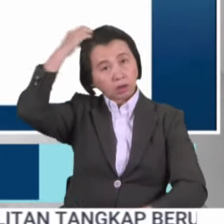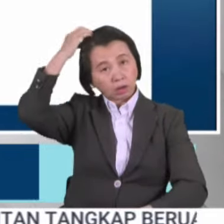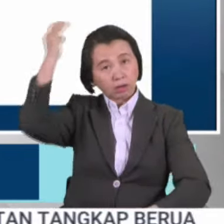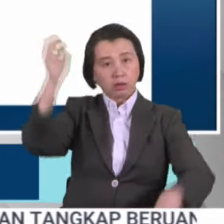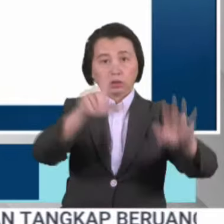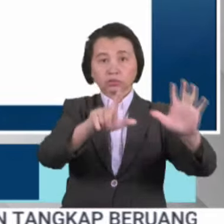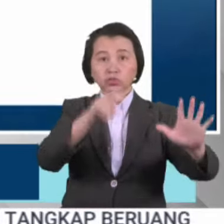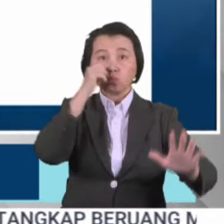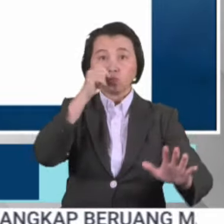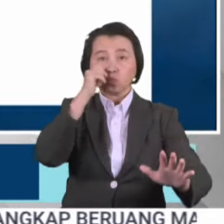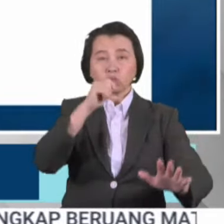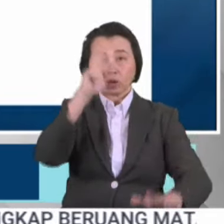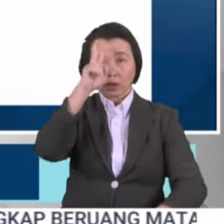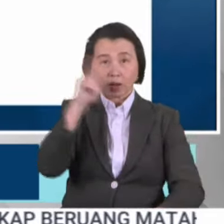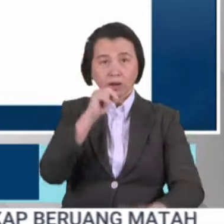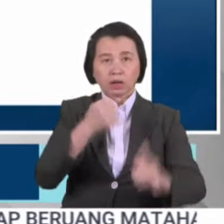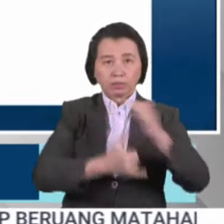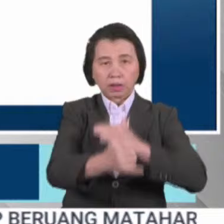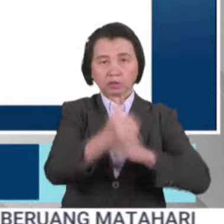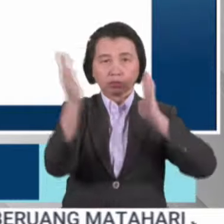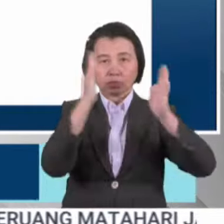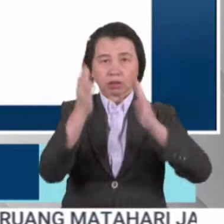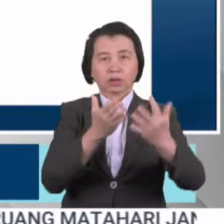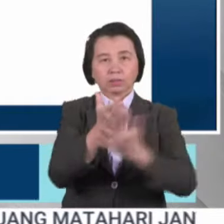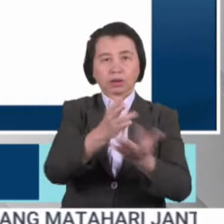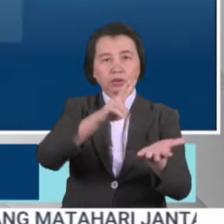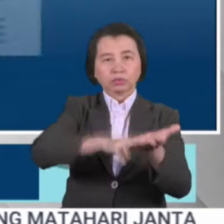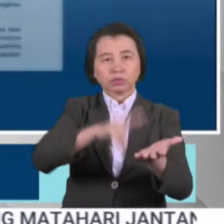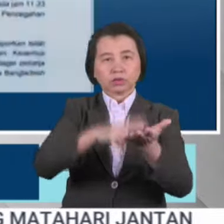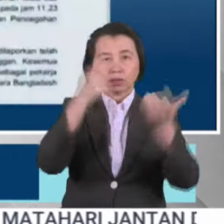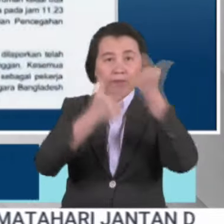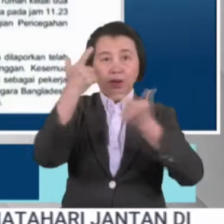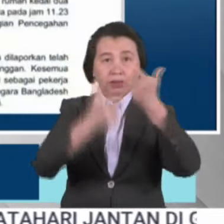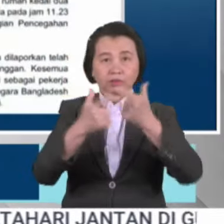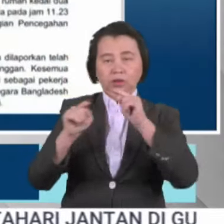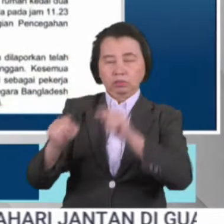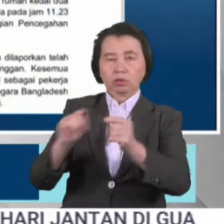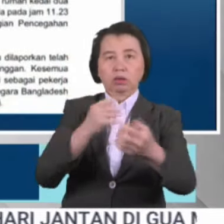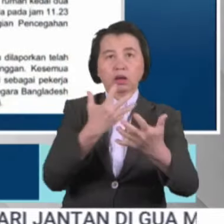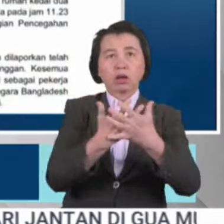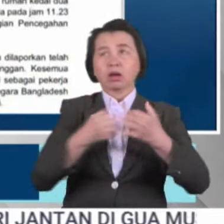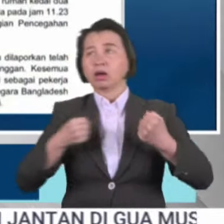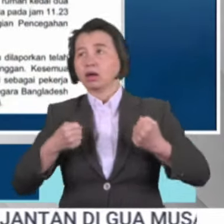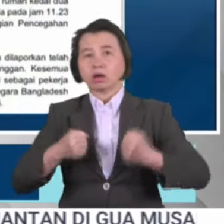Selangor. 7 wanita berkenaan masuk ke Malaysia melalui visa pelancong. Mereka